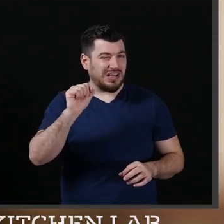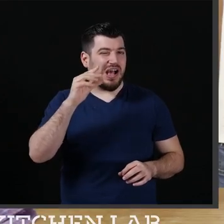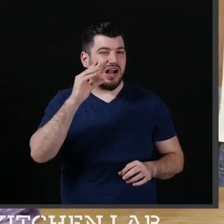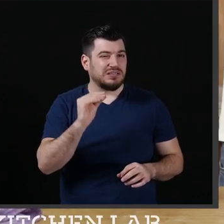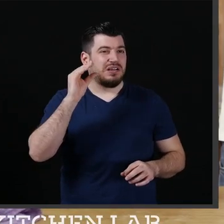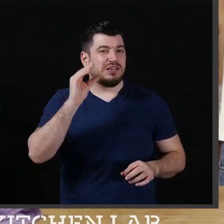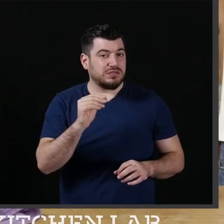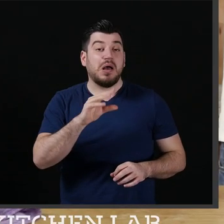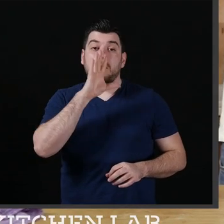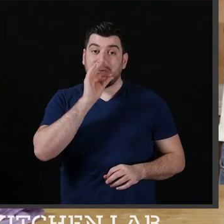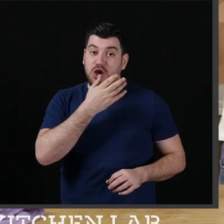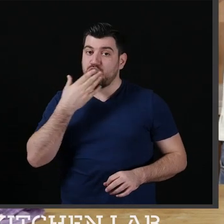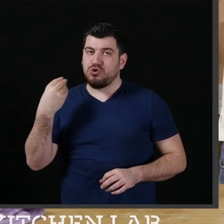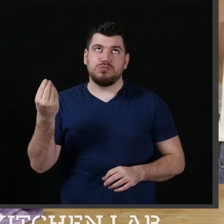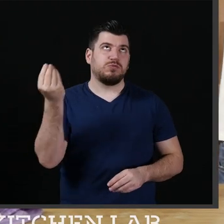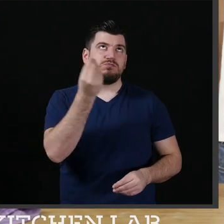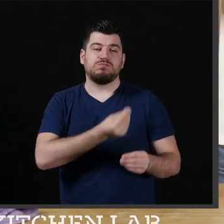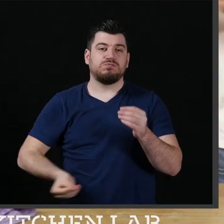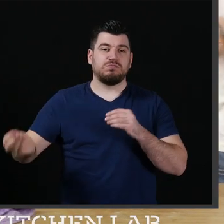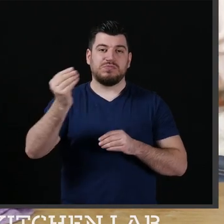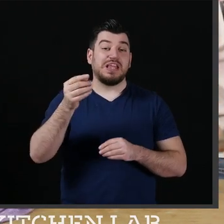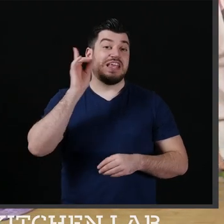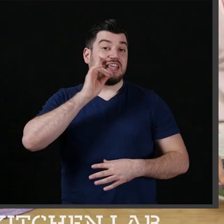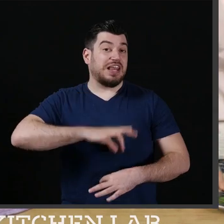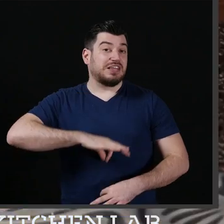Είναι ό,τι πιο νόστιμο έχετε δοκιμάσει. Κυρίες και κύριοι,